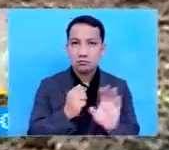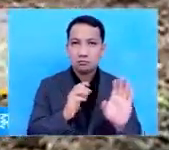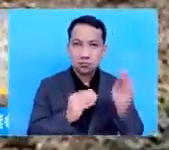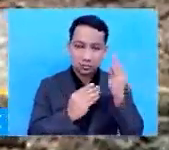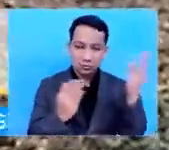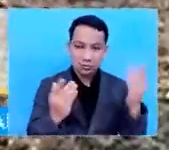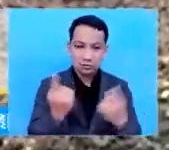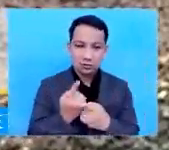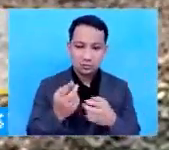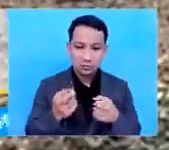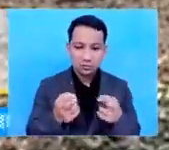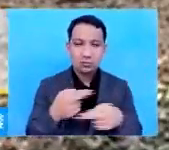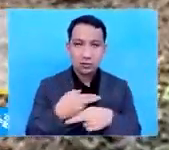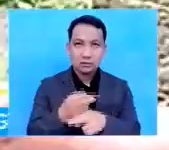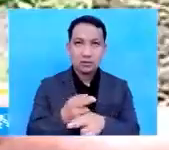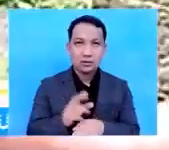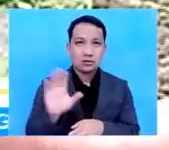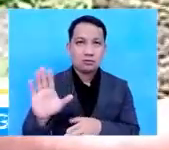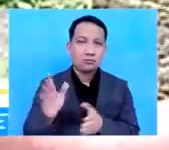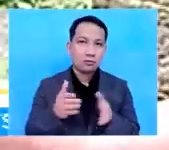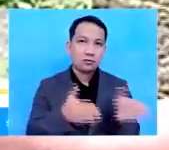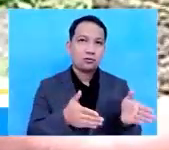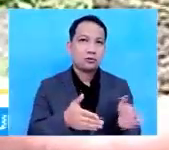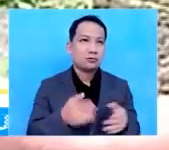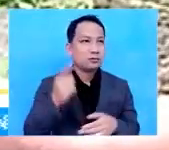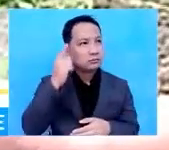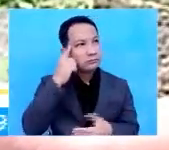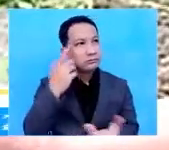mabuti yung kalsada para madaanan nila. We think